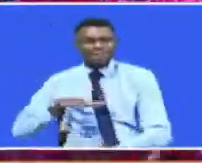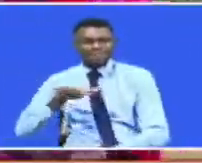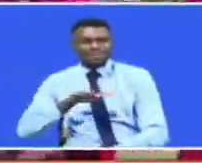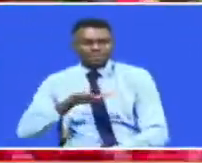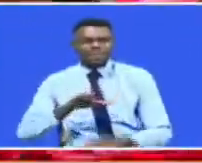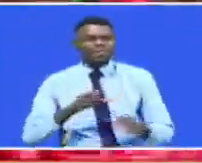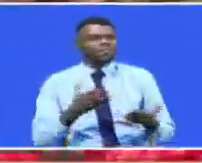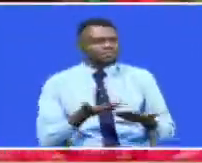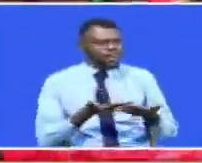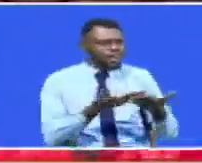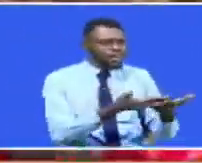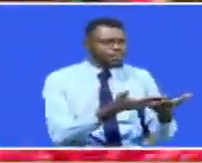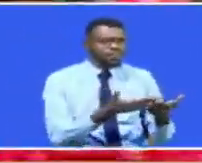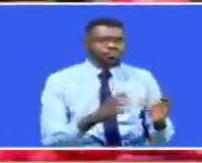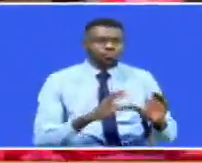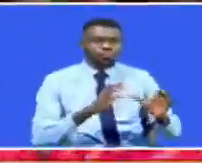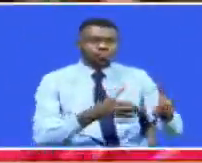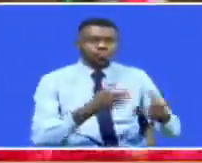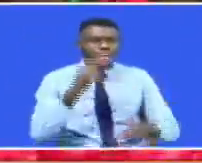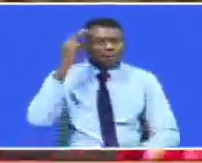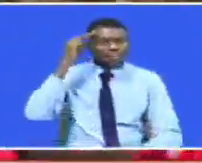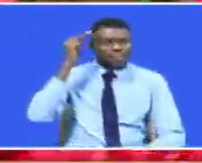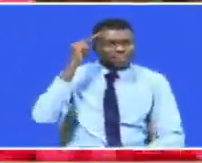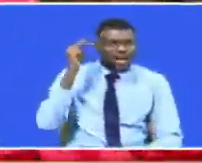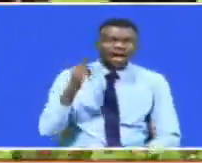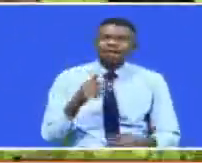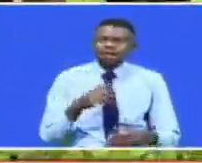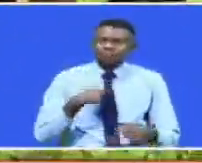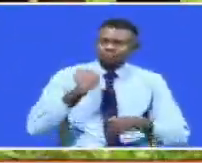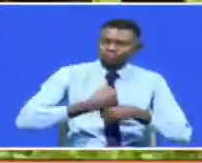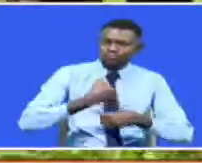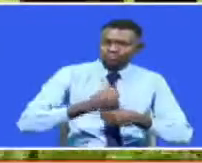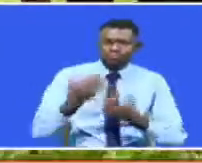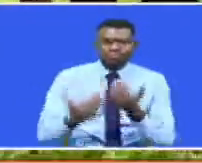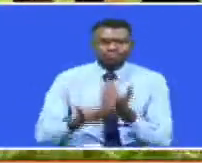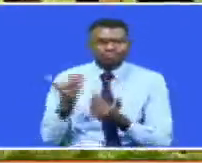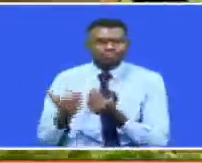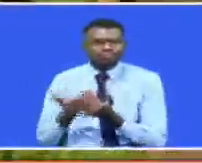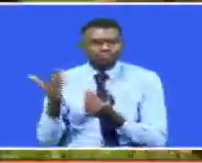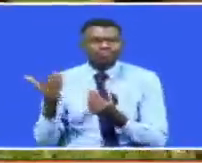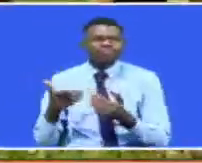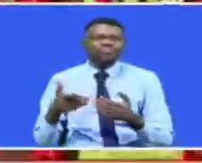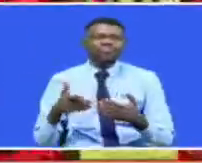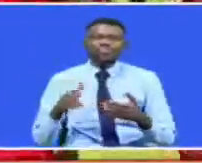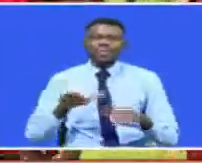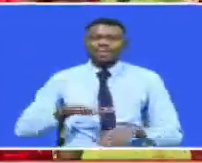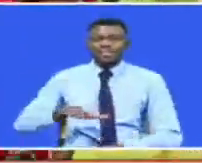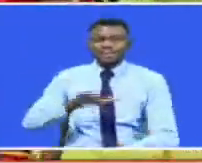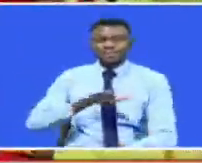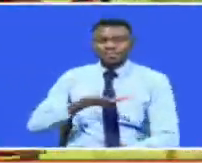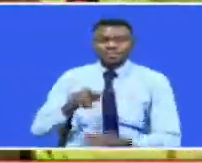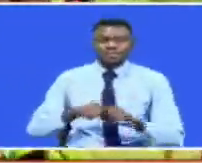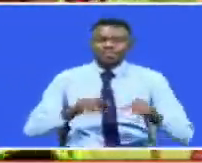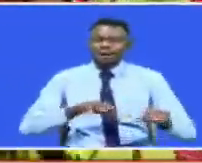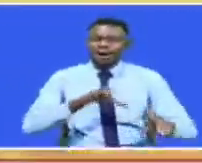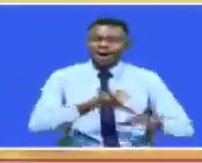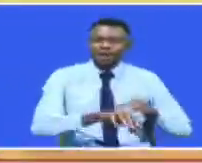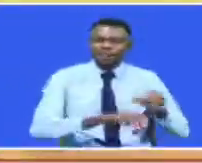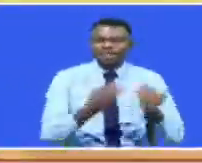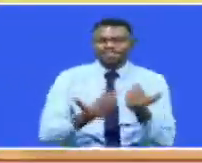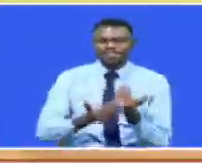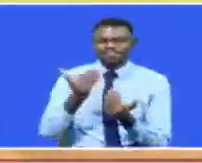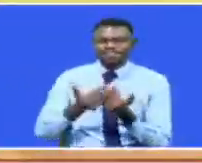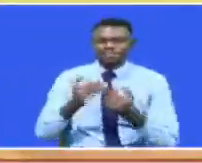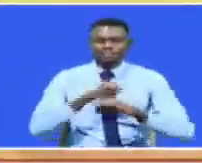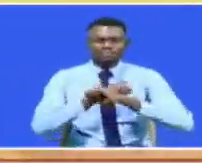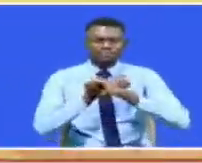wa Kimorani kuhakikisha pia wanashiriki katika uhifadhi na utunzaji vyema wa mazingira na wanyamapori kwa pamoja.